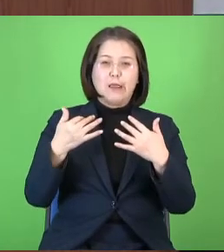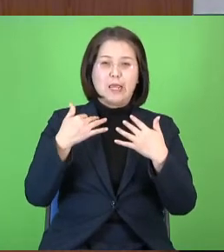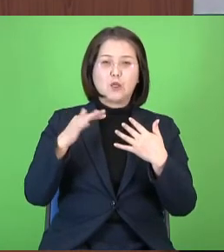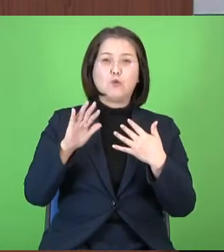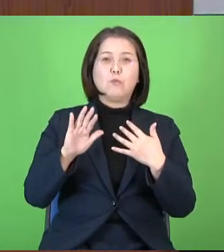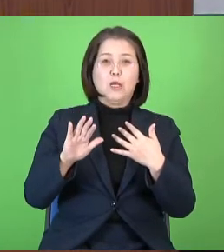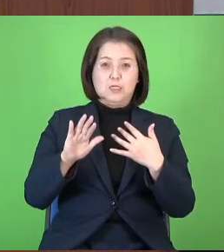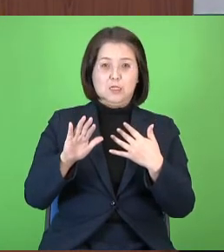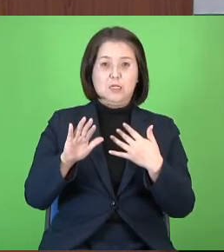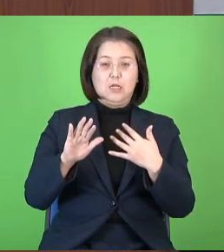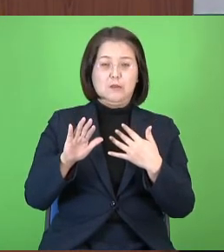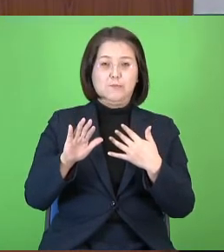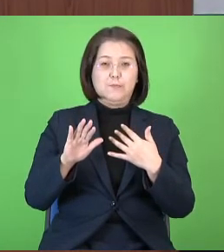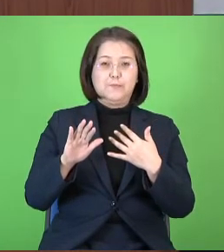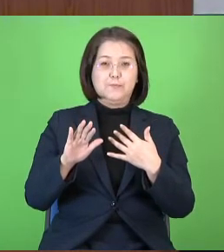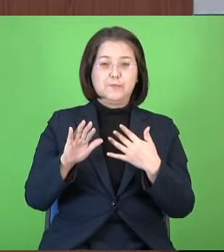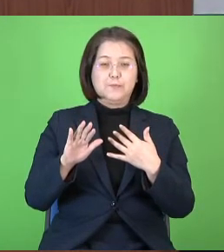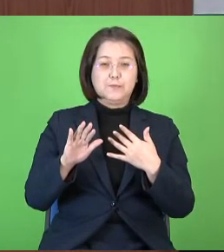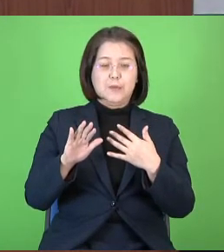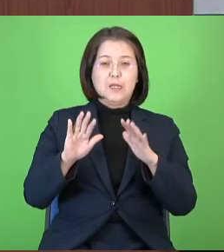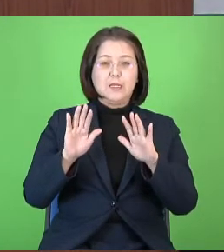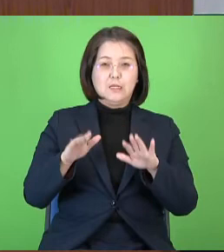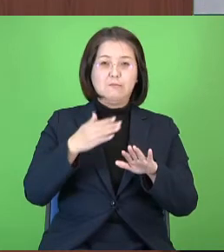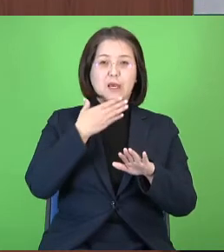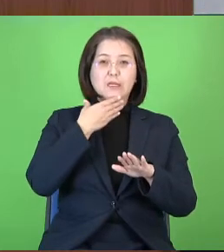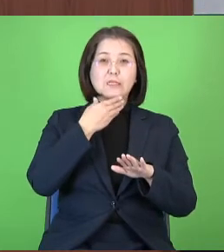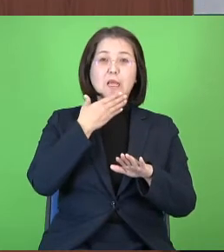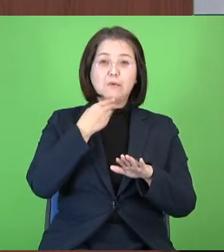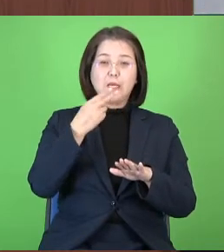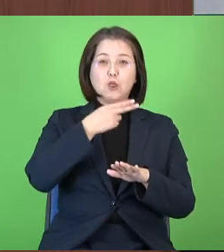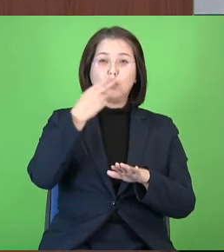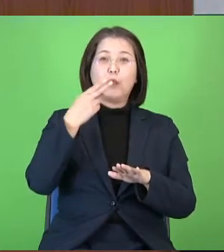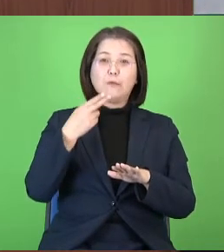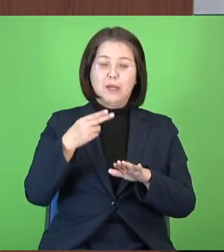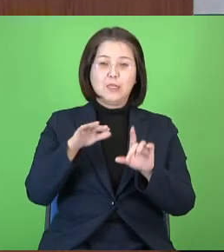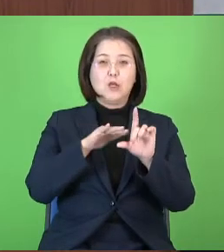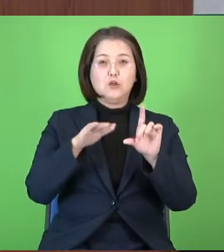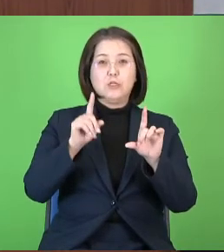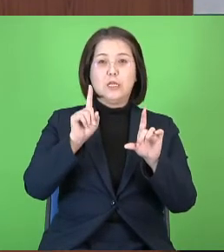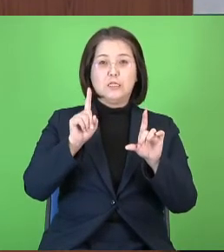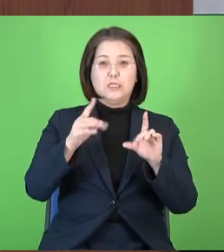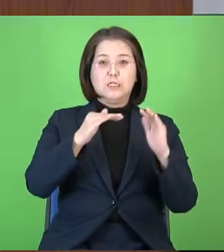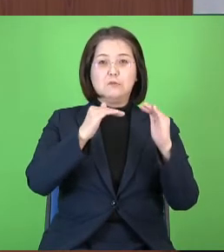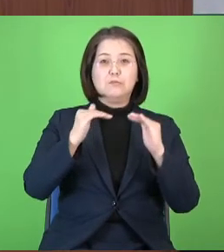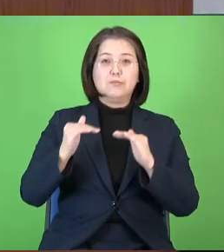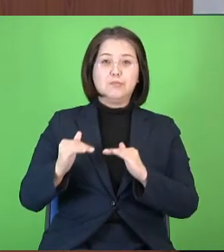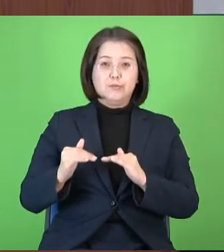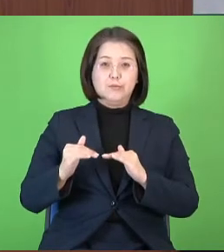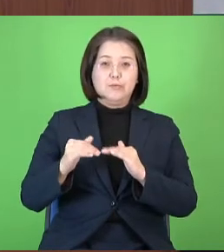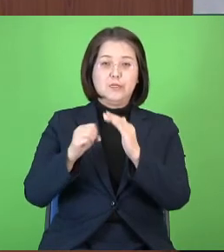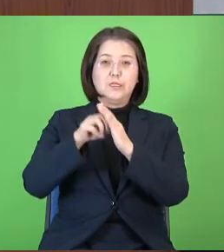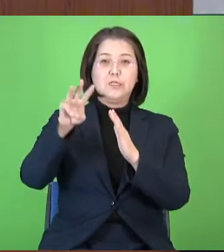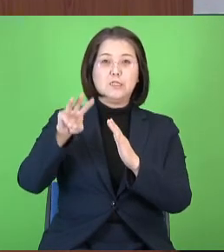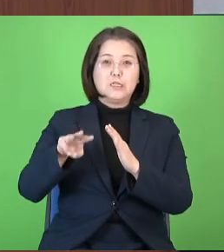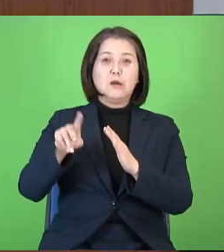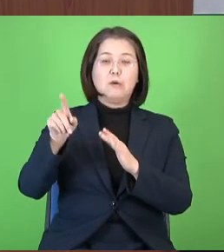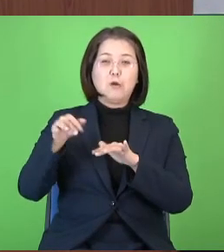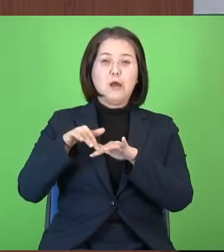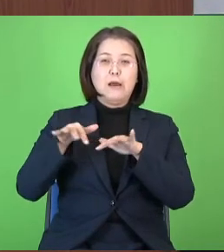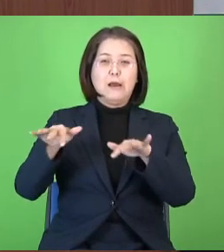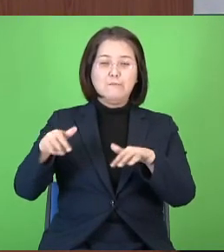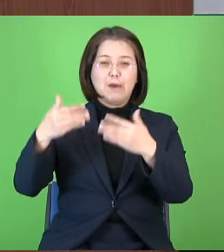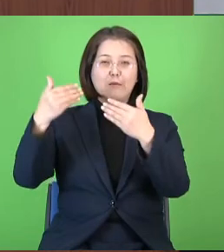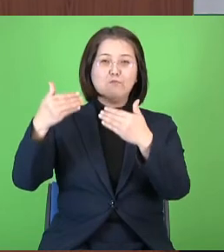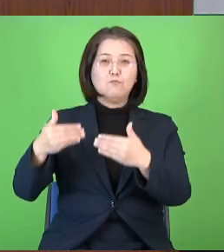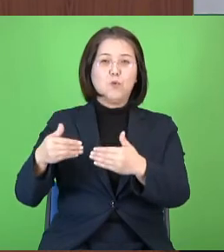ブーブー言っなかったん同士でいろいろと検討してきてまぁでもそこにまたこれだなと